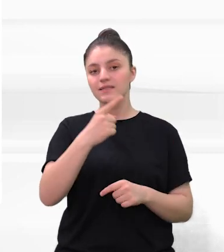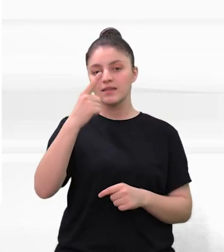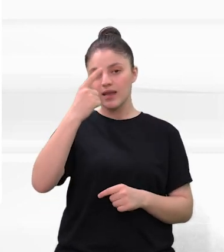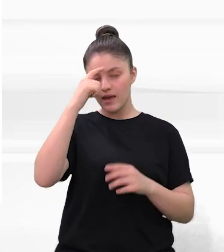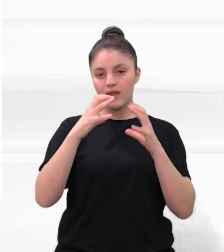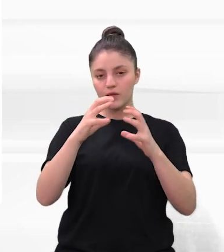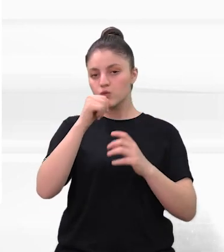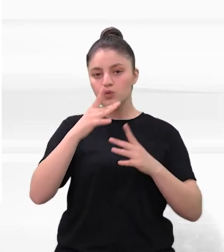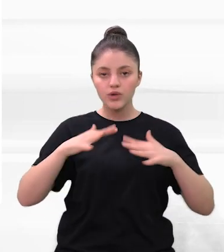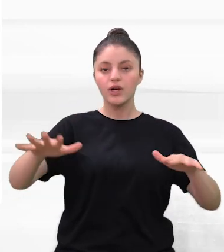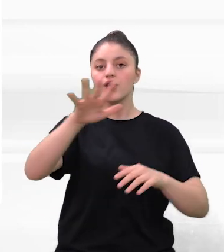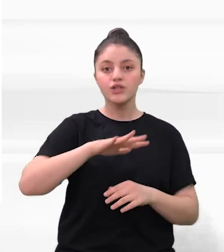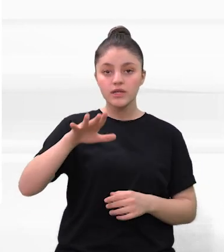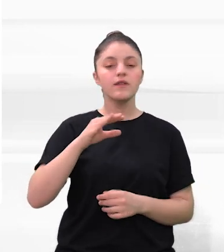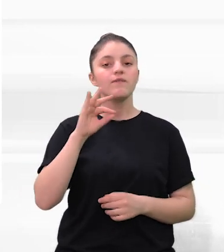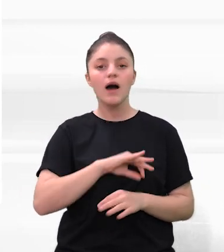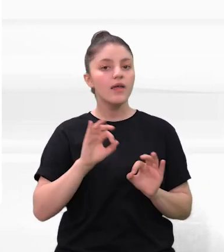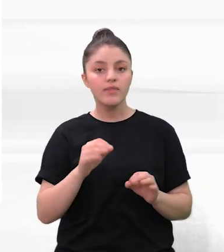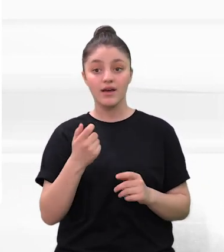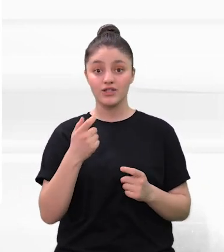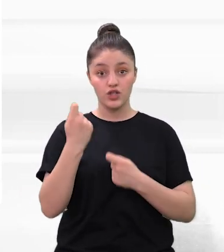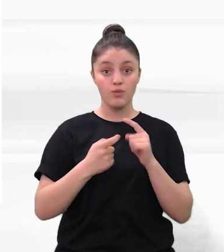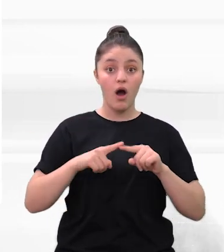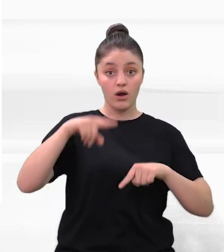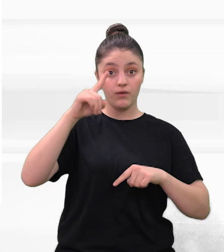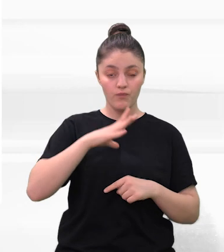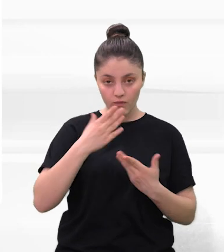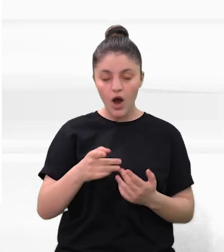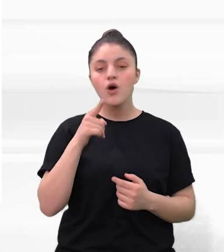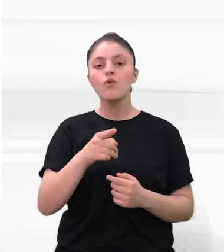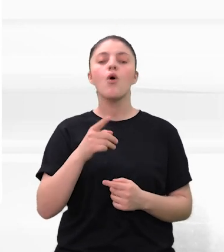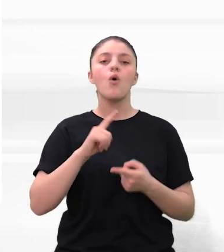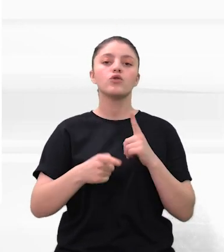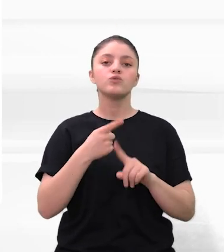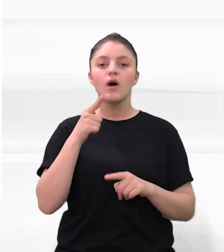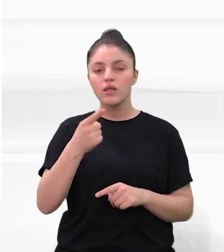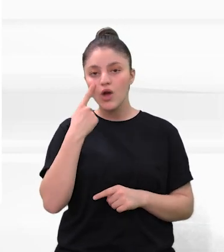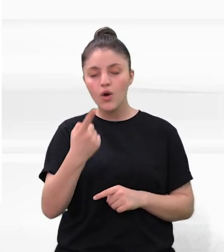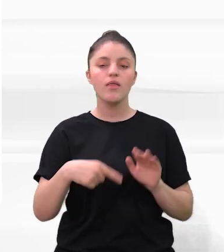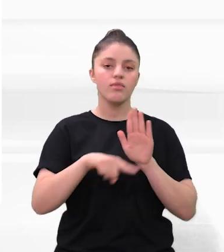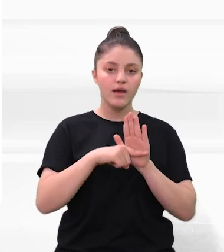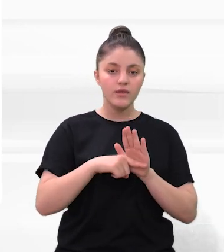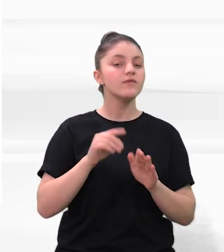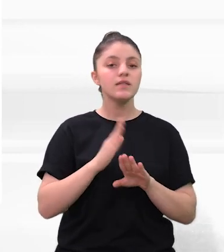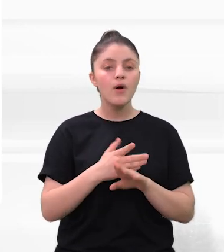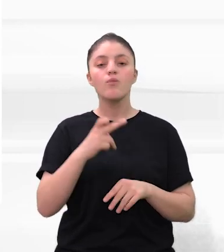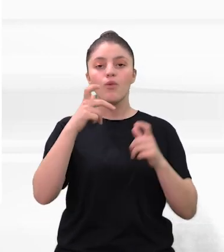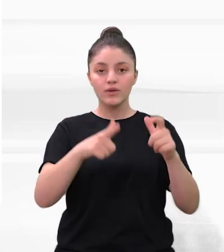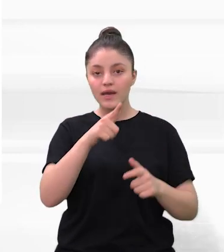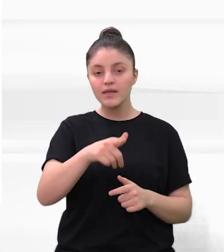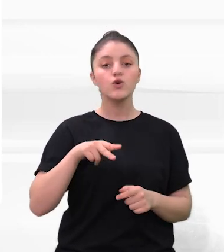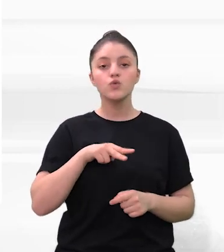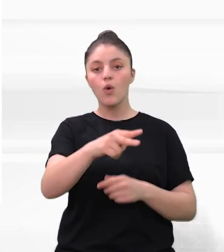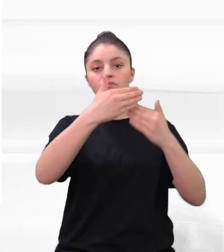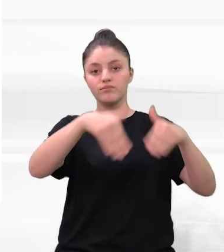faaliyetlerinin artması bu Osmanlı aleyhine olan bir durumdur baktığınızda top konusunda özellikle portekizle batonu